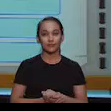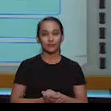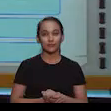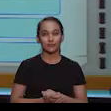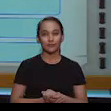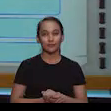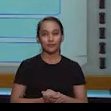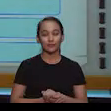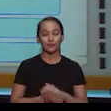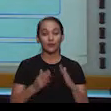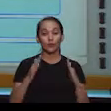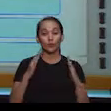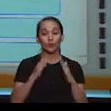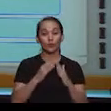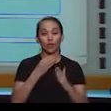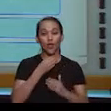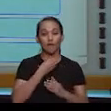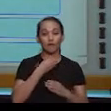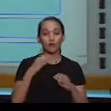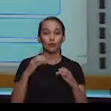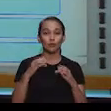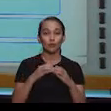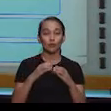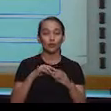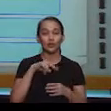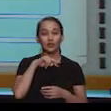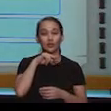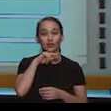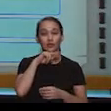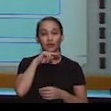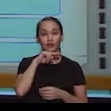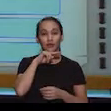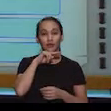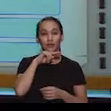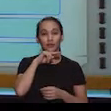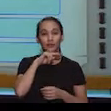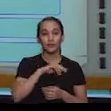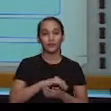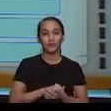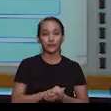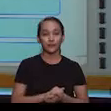Demak, uy hayvonlariga echki,